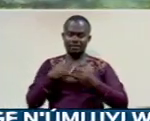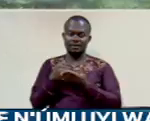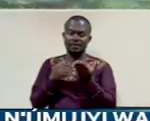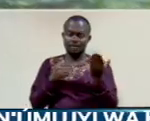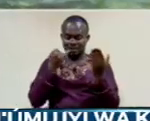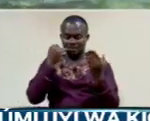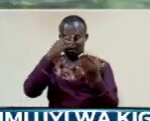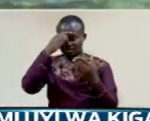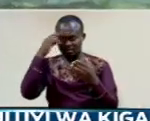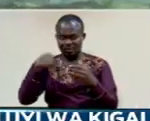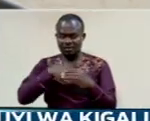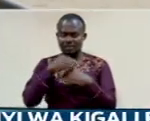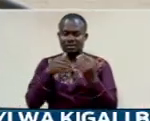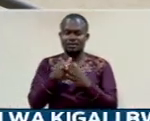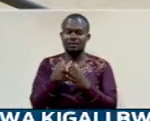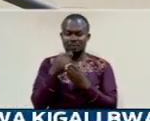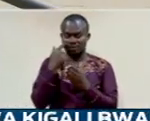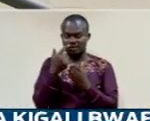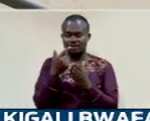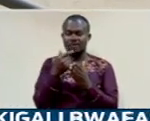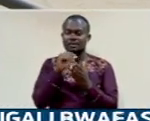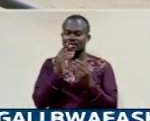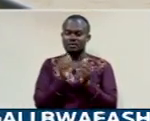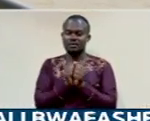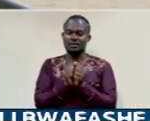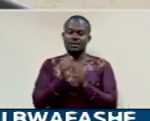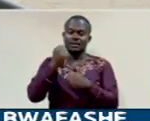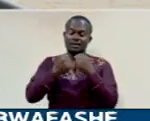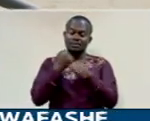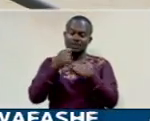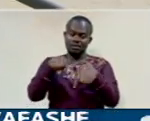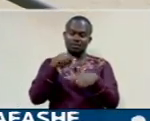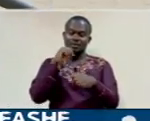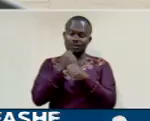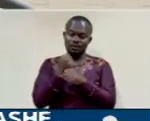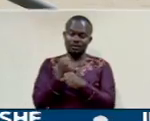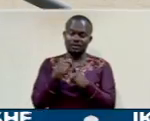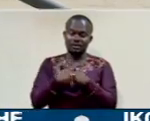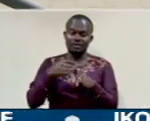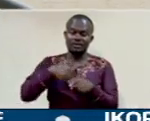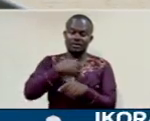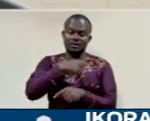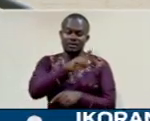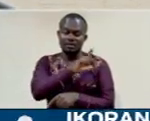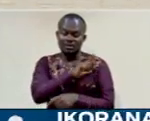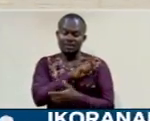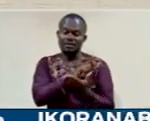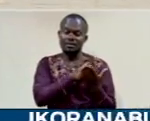niyo mpamvu mbona hano. Ino myaka tuba tugezemo niyo gukora, rero nkatwe twagize amahirwe yo kuba